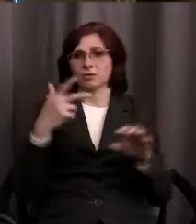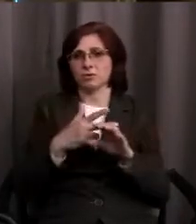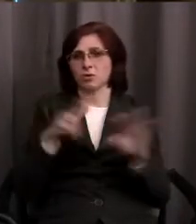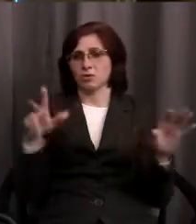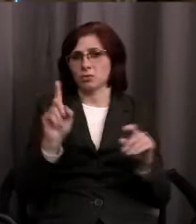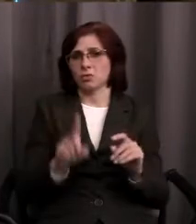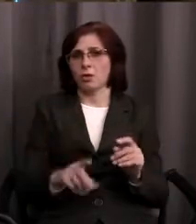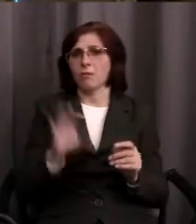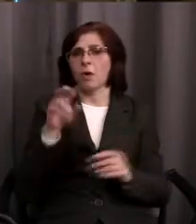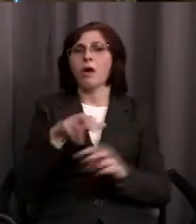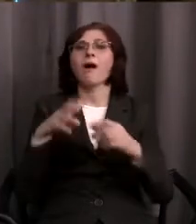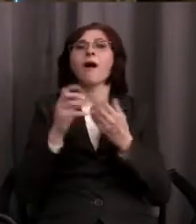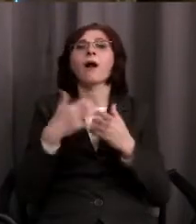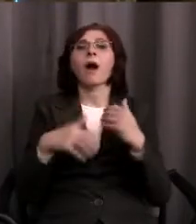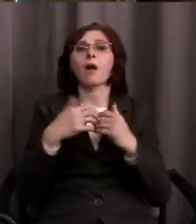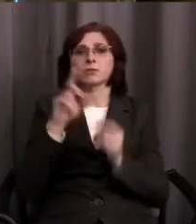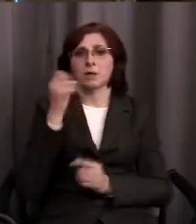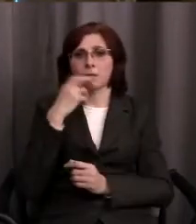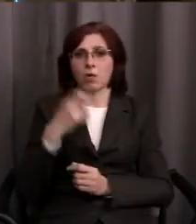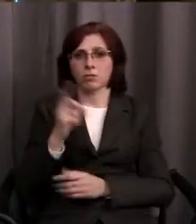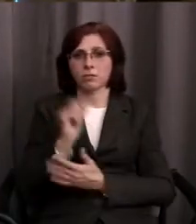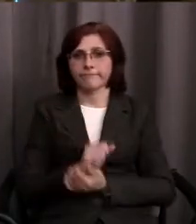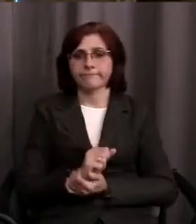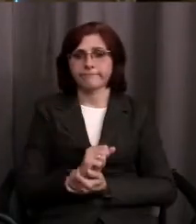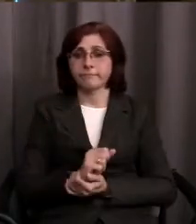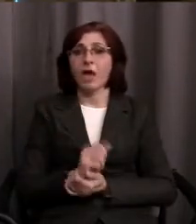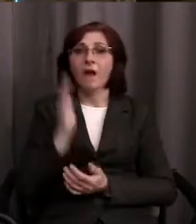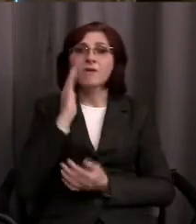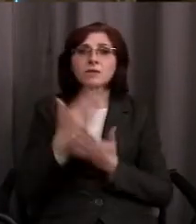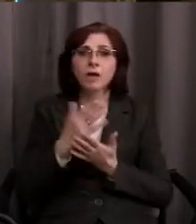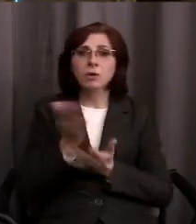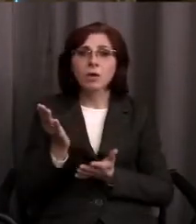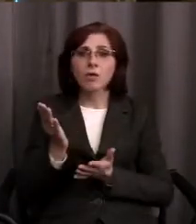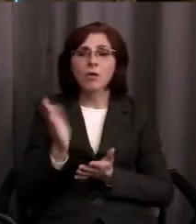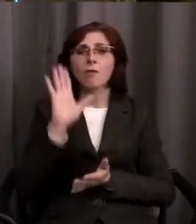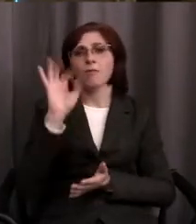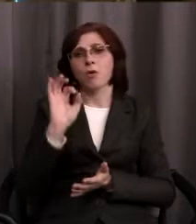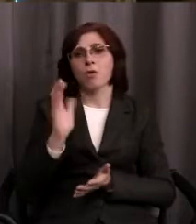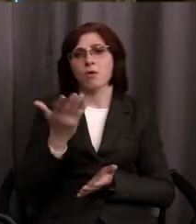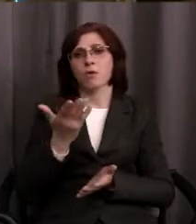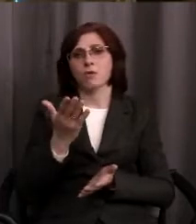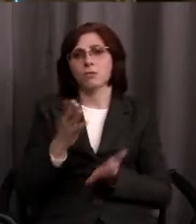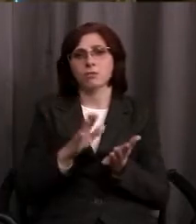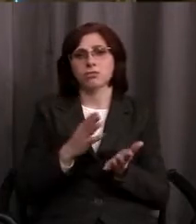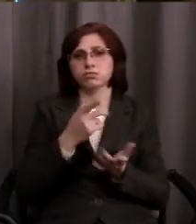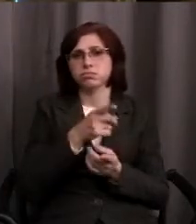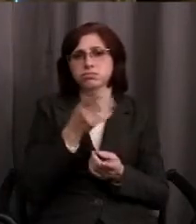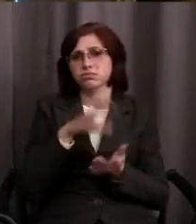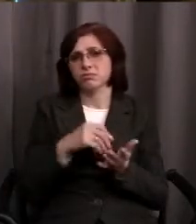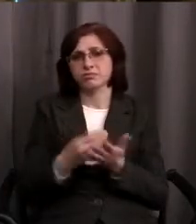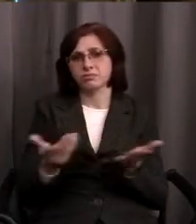2938 zł rachunku za energię elektryczną. A wiecie Państwo dlaczego? Bo